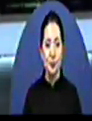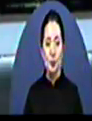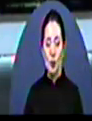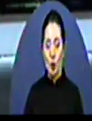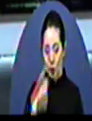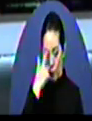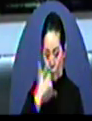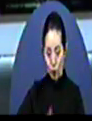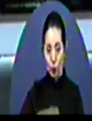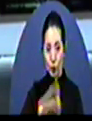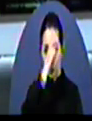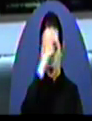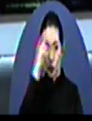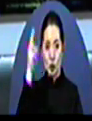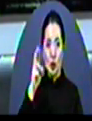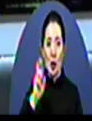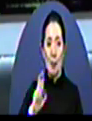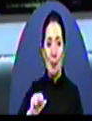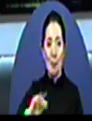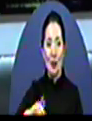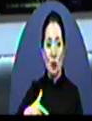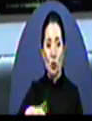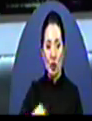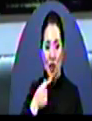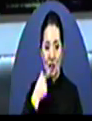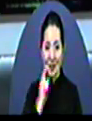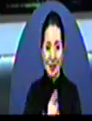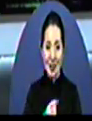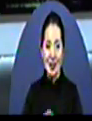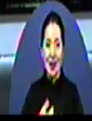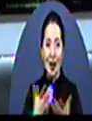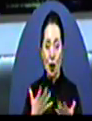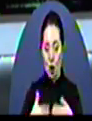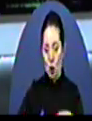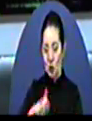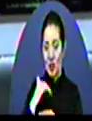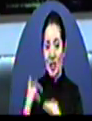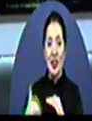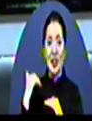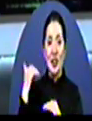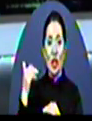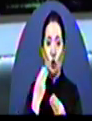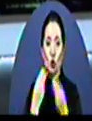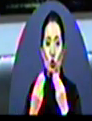Монгол улсын ерөнхийлөгч Баттулга өнөөдөр зарлаг гаргаж улсын дээд шүүхийн ерөнхий шүүгчээр ган зоригийг томиллоо.